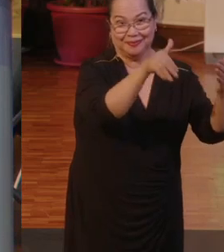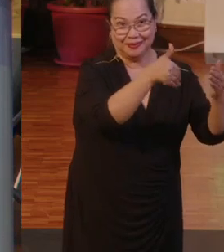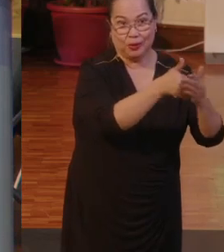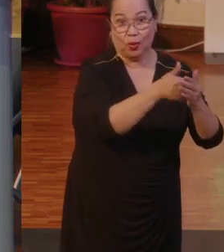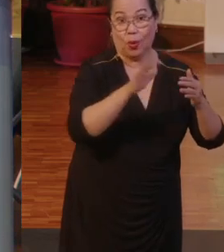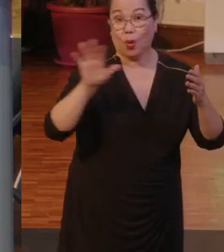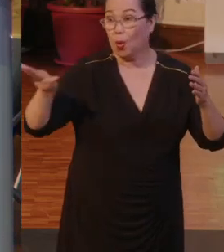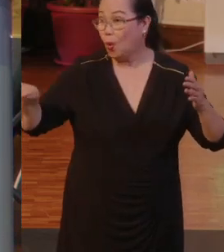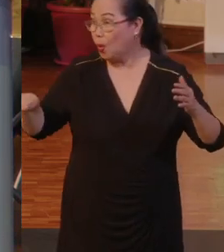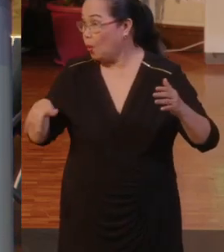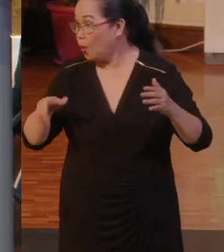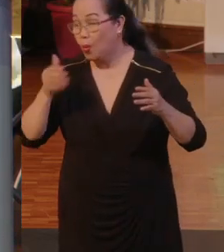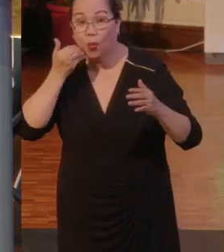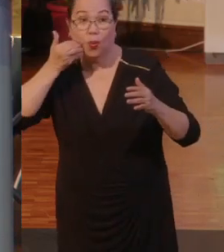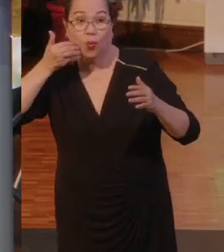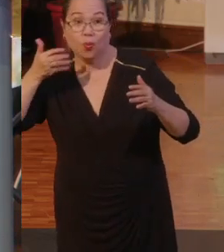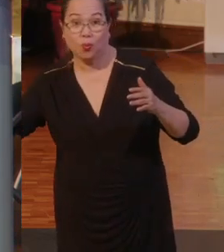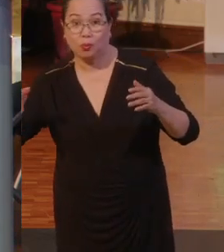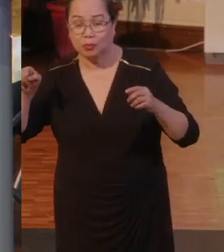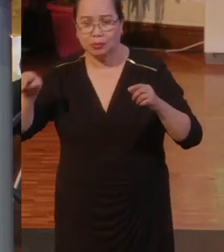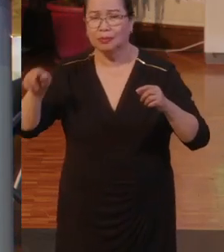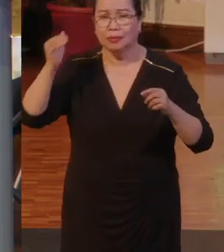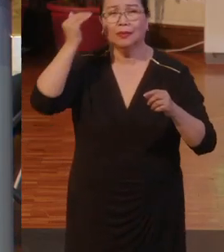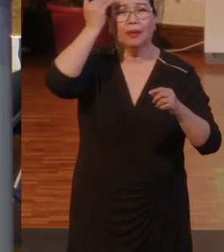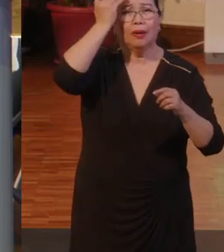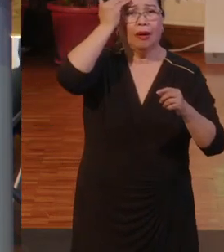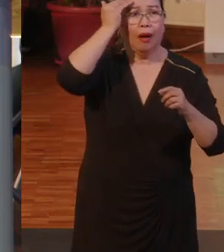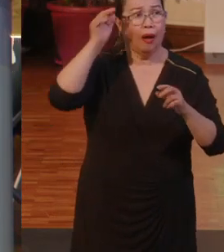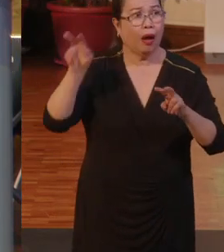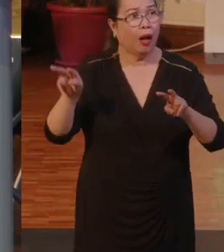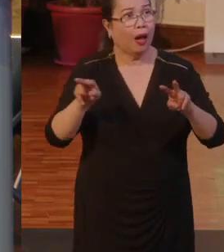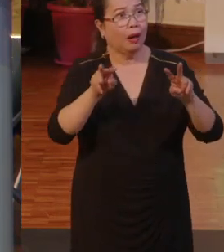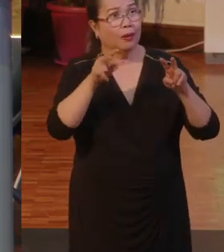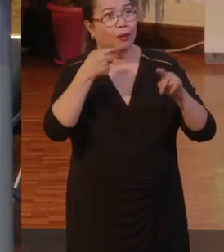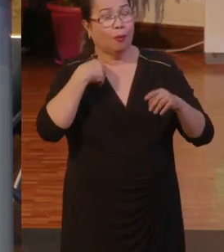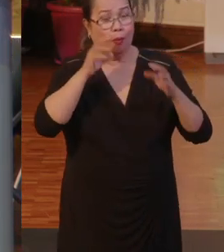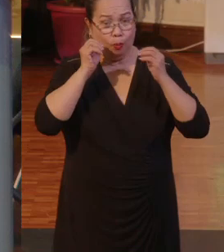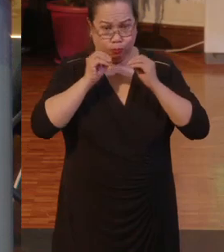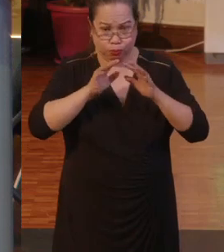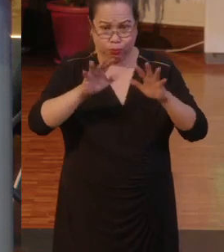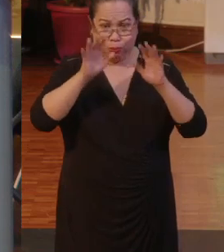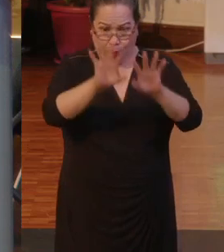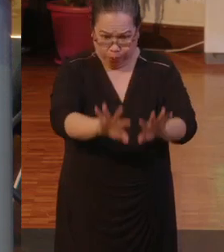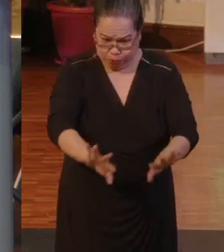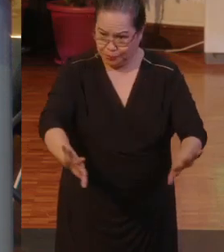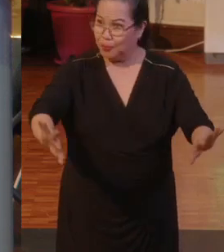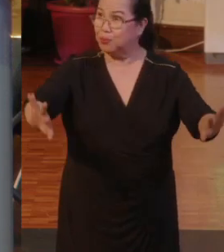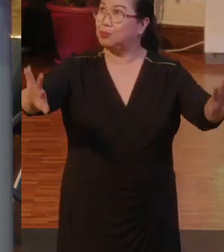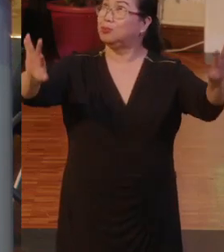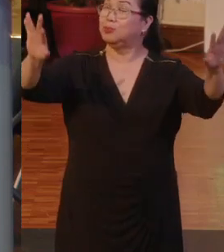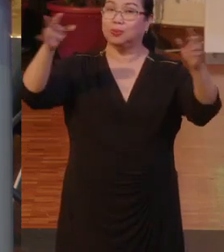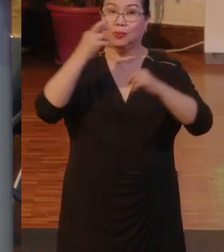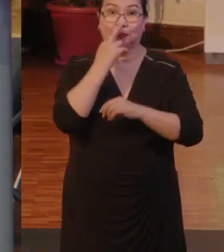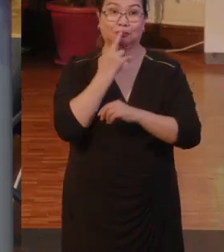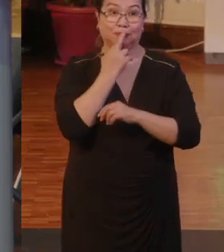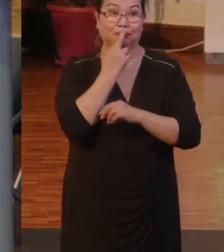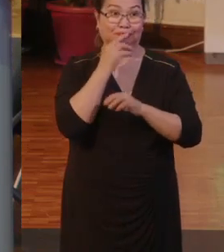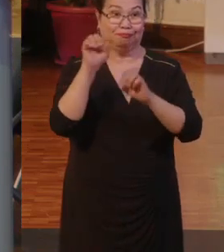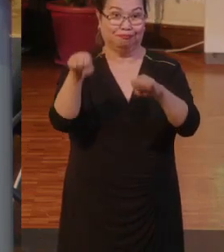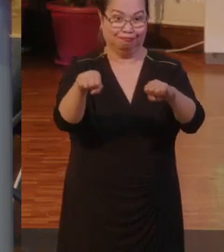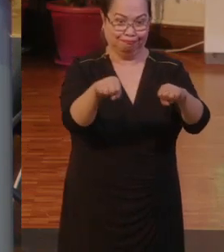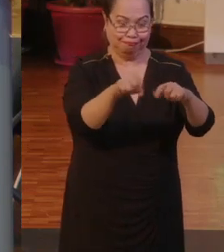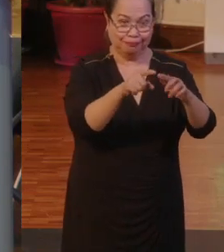nila. Nakita nila kung paano hinati ng isang ihip ng hangin ang dagat ng Red Sea. At kung